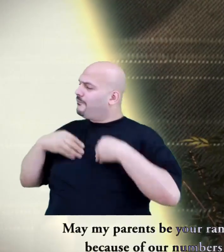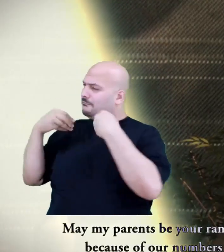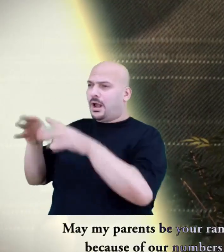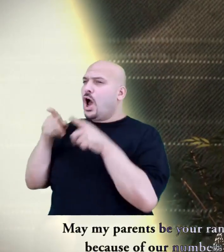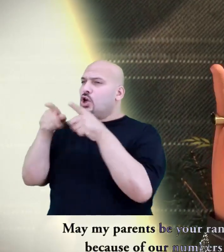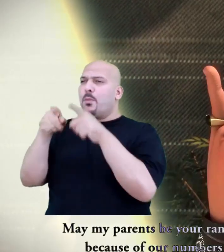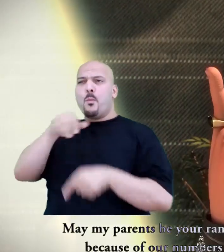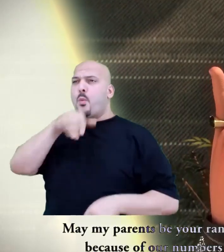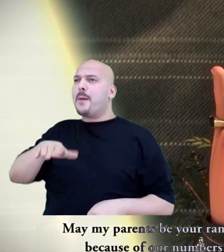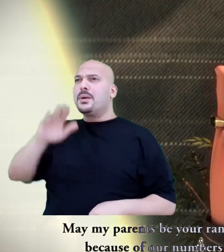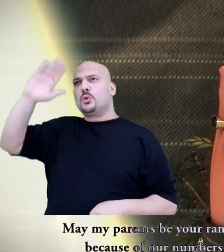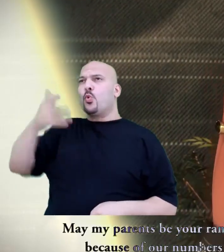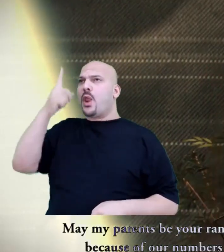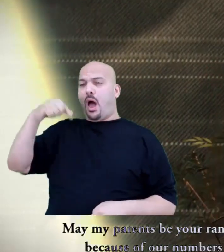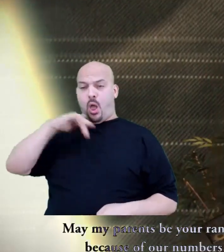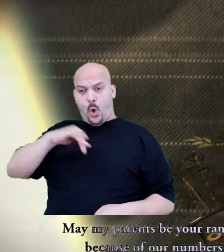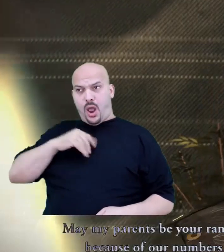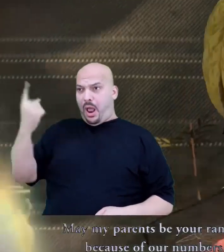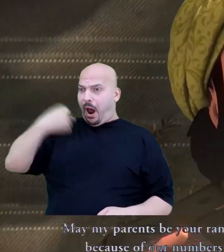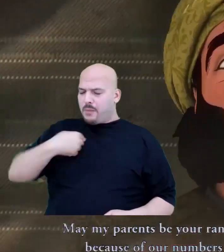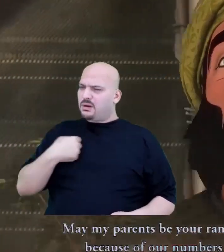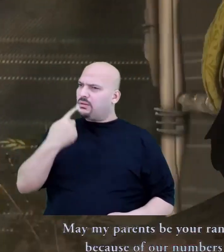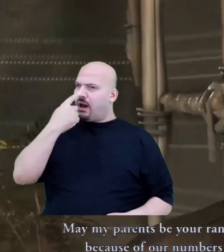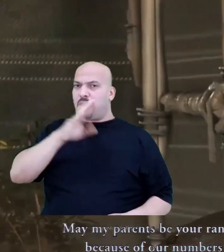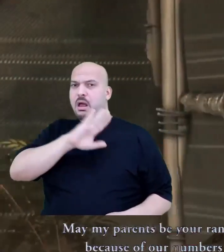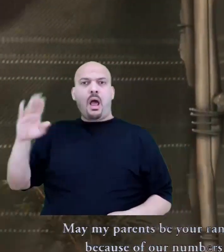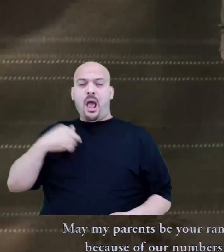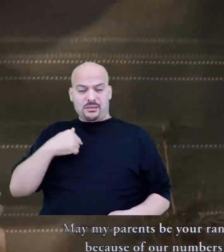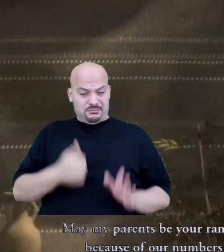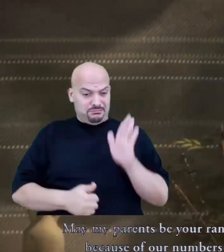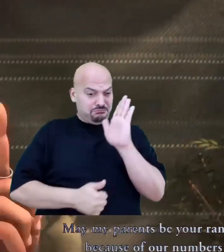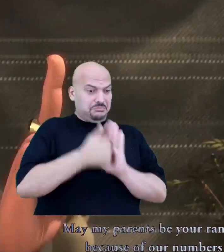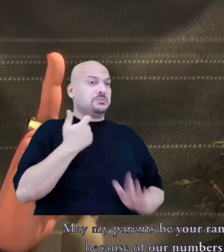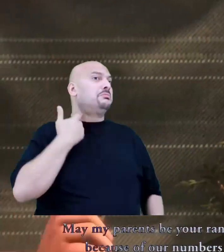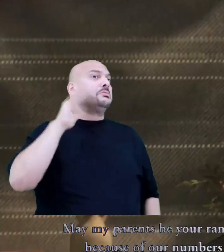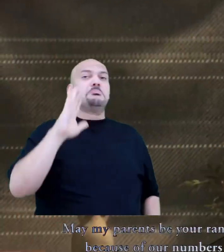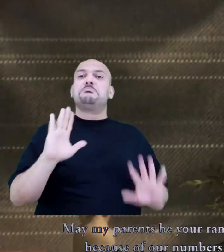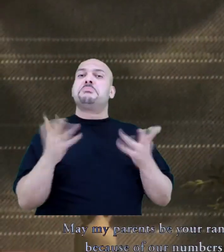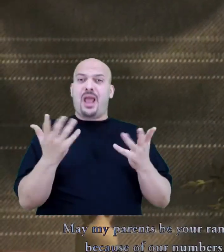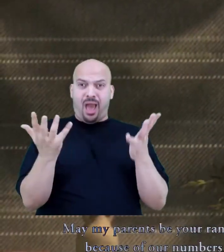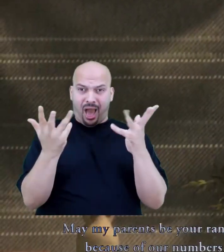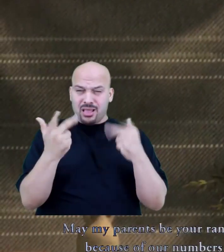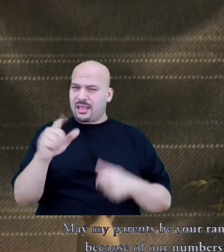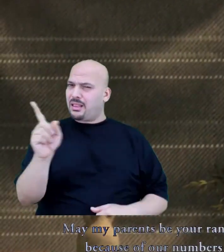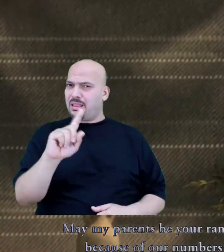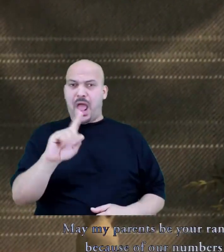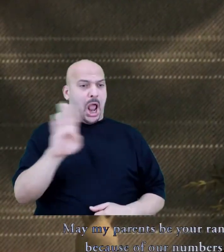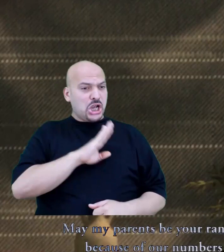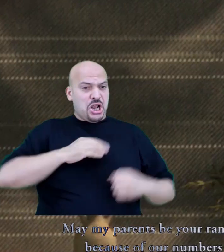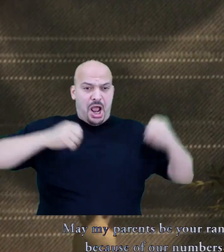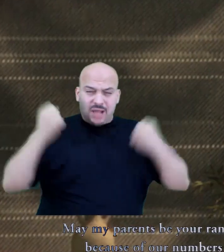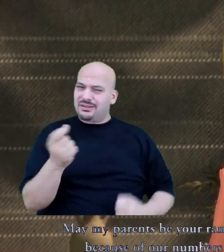يا رسول الله، والله نعم الرأي، فنحن لا ننتصر بعدد ولا عتاد،